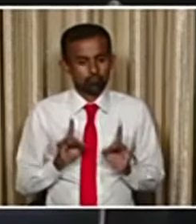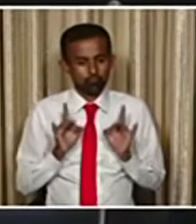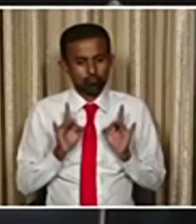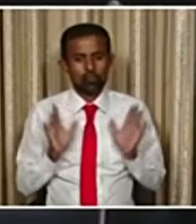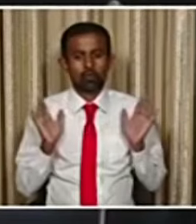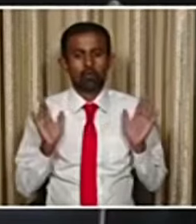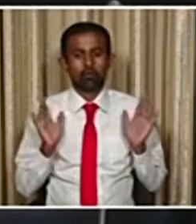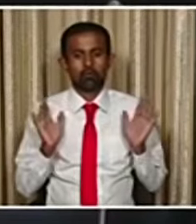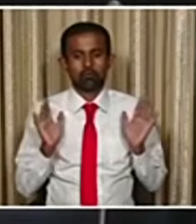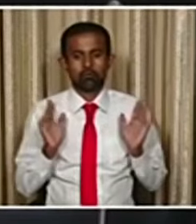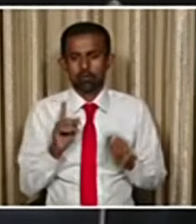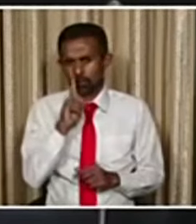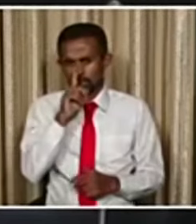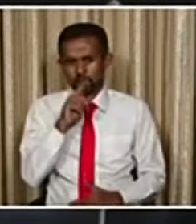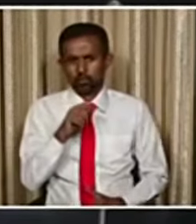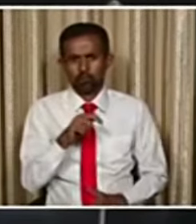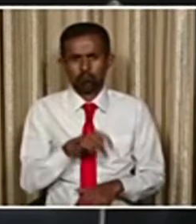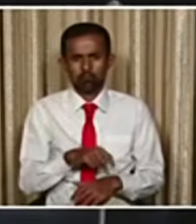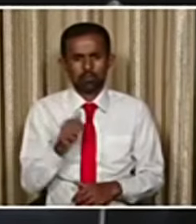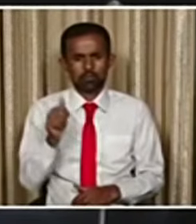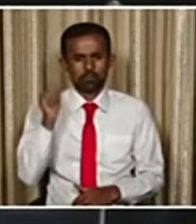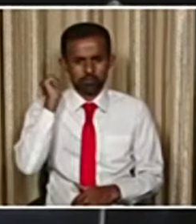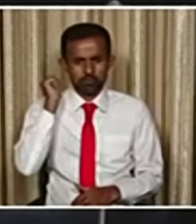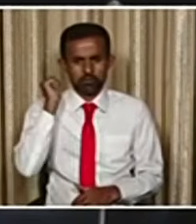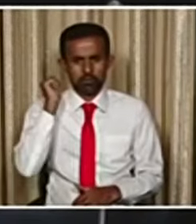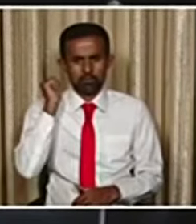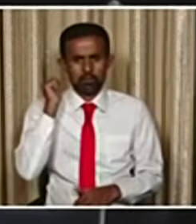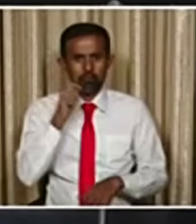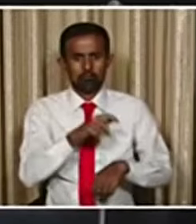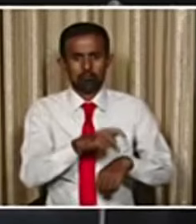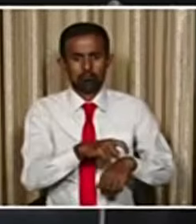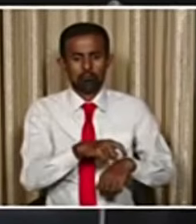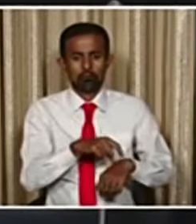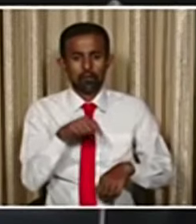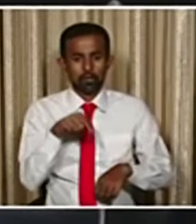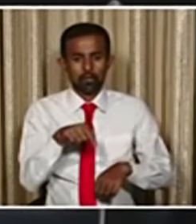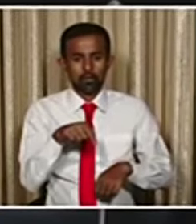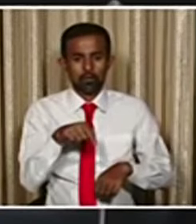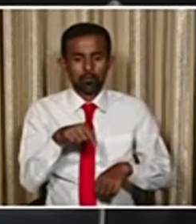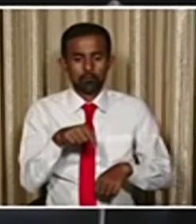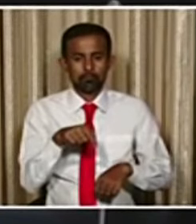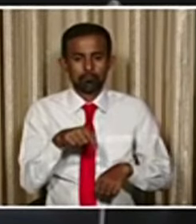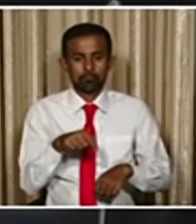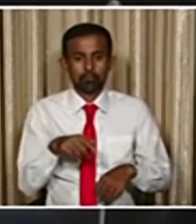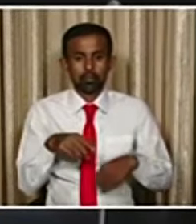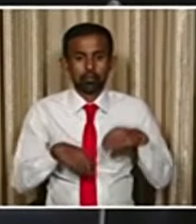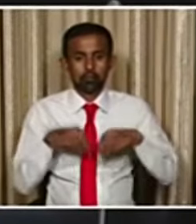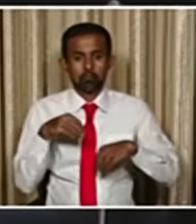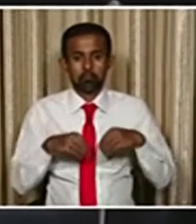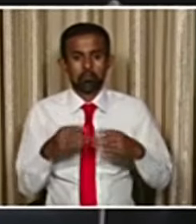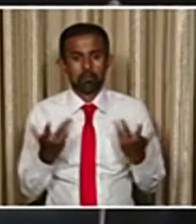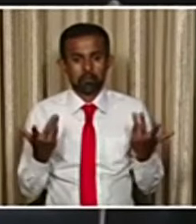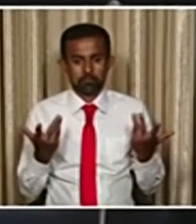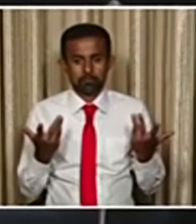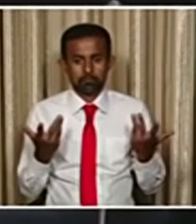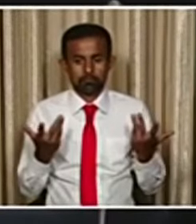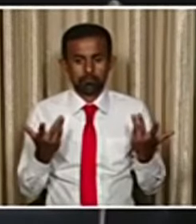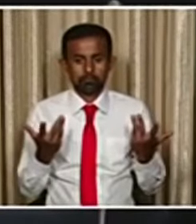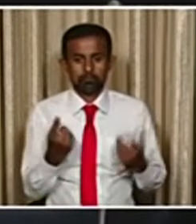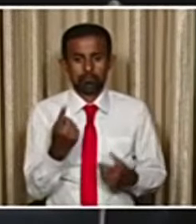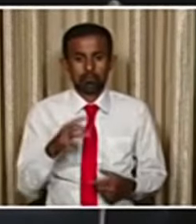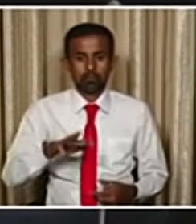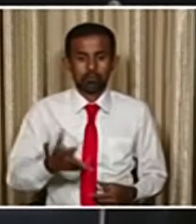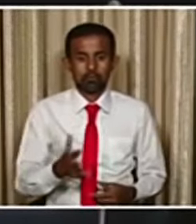ಕರ್ಲತೀನು ಎಕ್ಕಮ ಎಕ್ಕ ವತಾವ ಇತಿಹಾಸೆ ನಿಯಮಿತ ಕಾಲೇಟ ಮಹಾಮತಿವರ್ಣೆಯ ಪ್ಯವತ್ವೇನೆ ಅತ್ತೆ